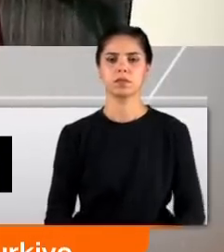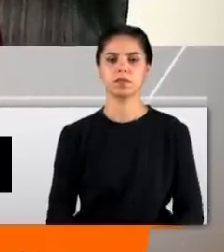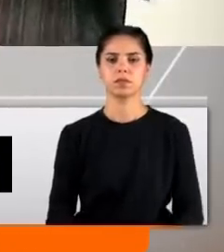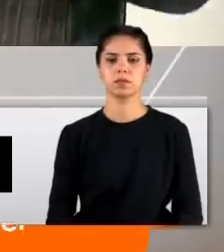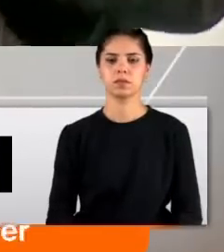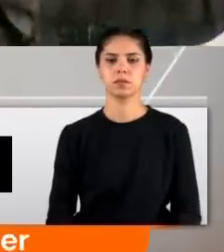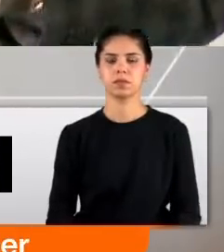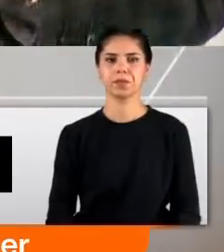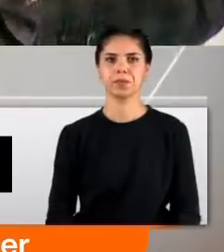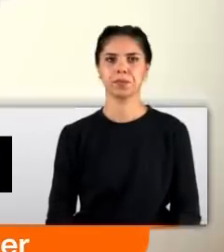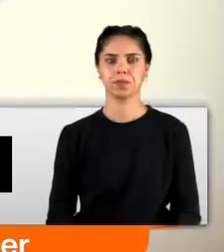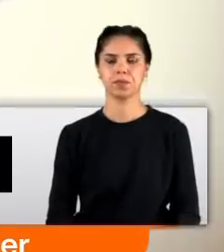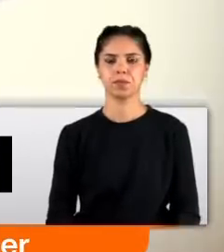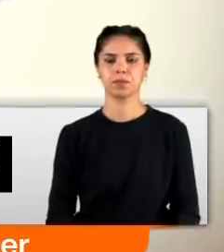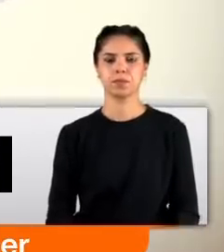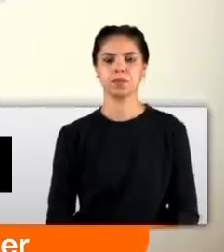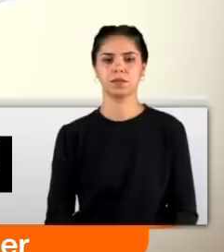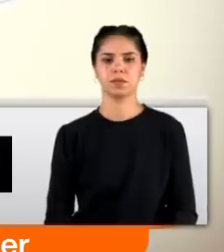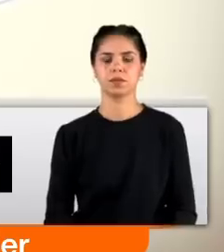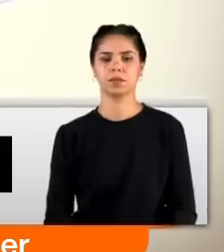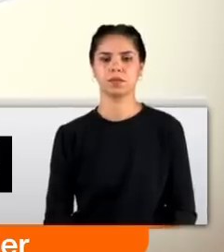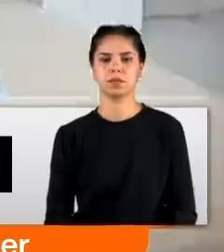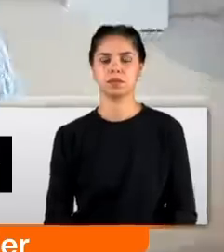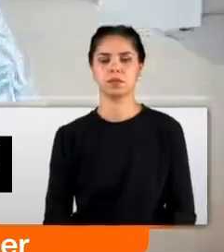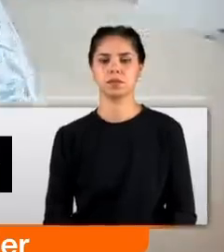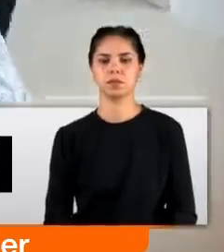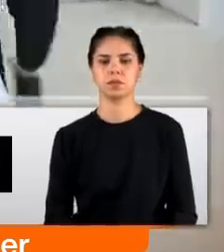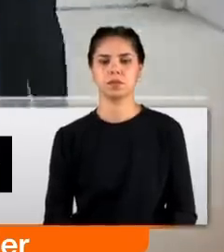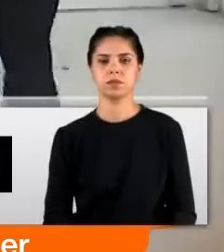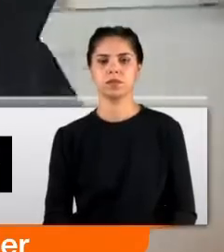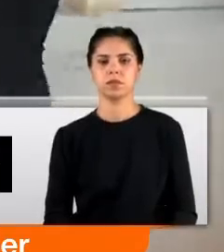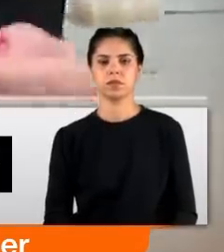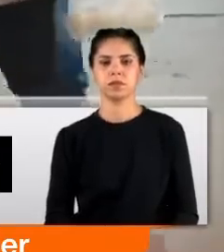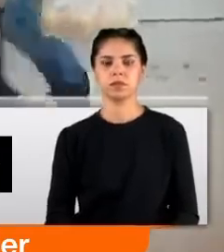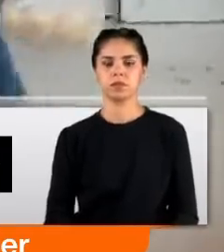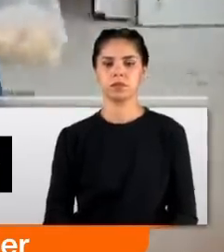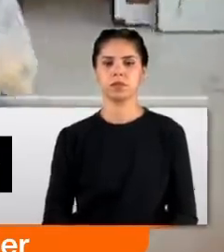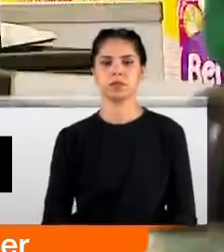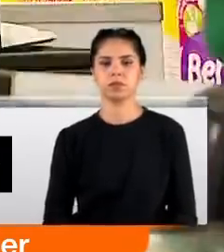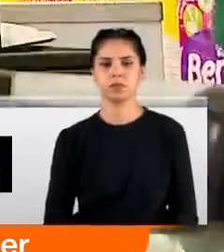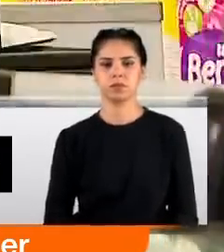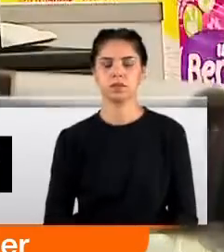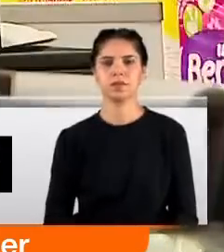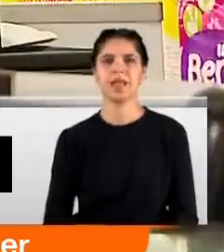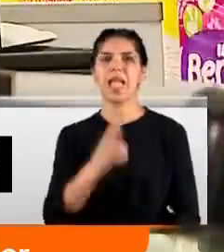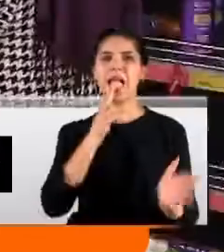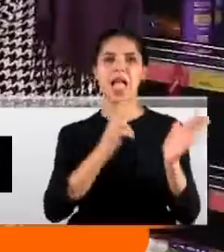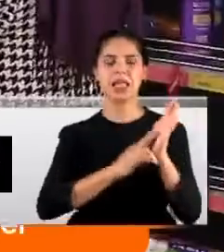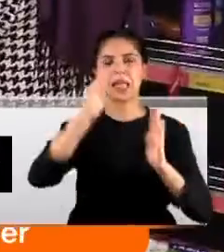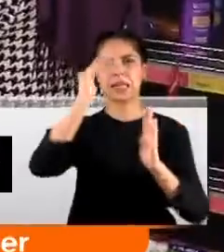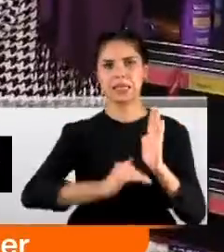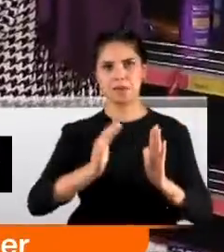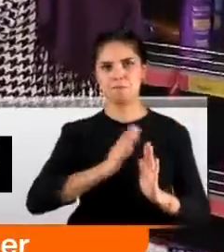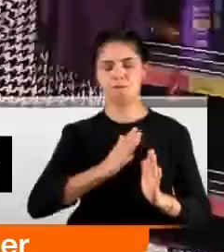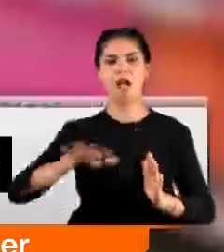alışverişlerinizi rahatlıkla yapabilirsiniz. Şekerinden pirincine kadar. İnanılmaz kuyruk var. Çok fena. Etiketler indi,